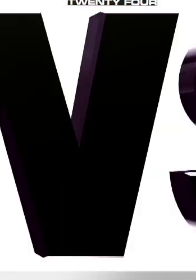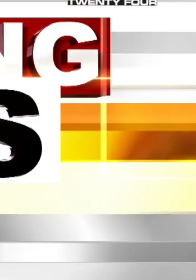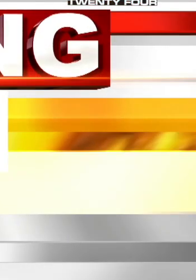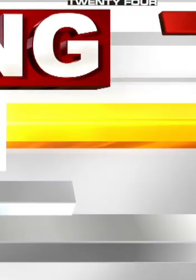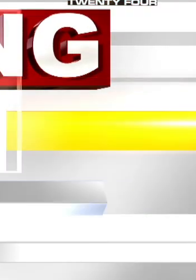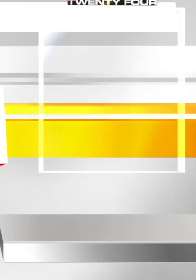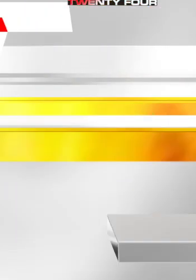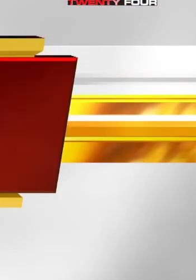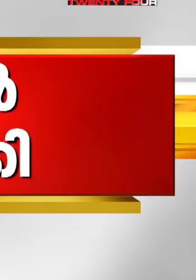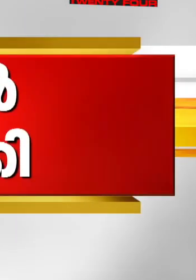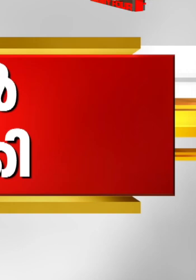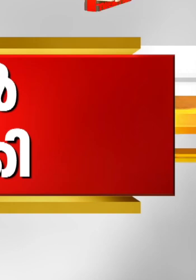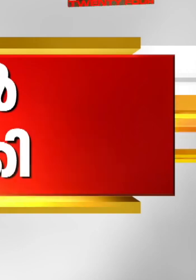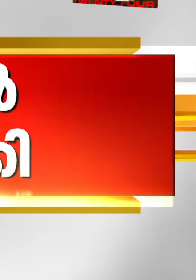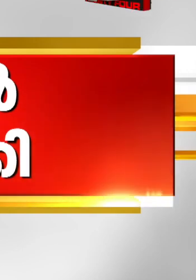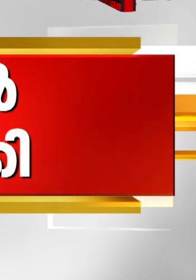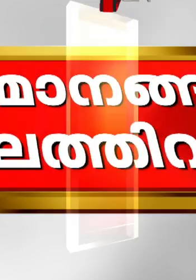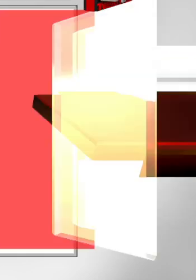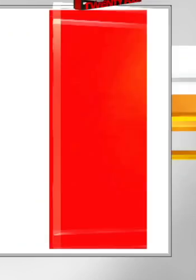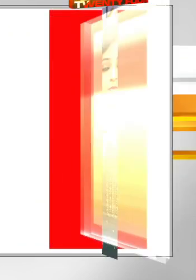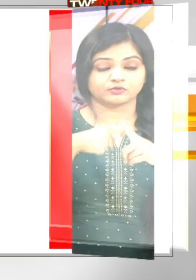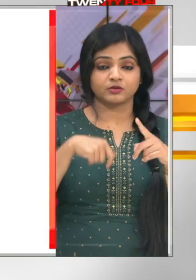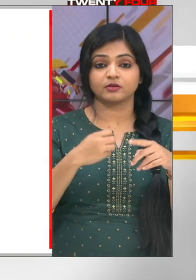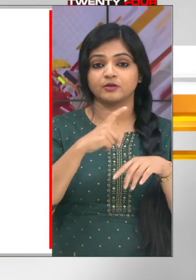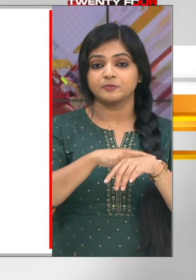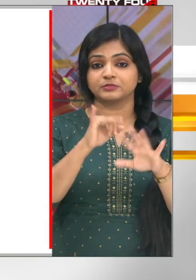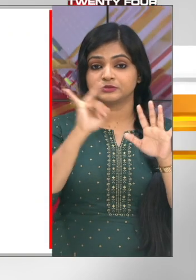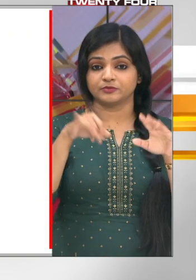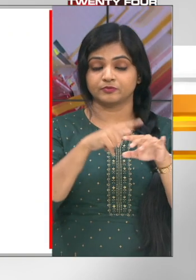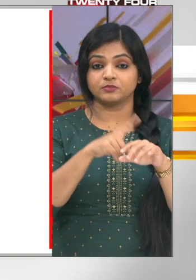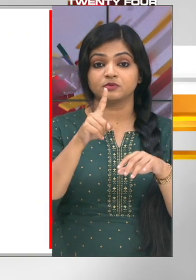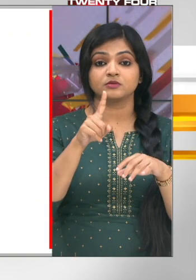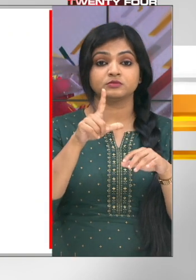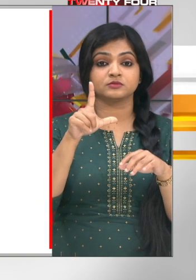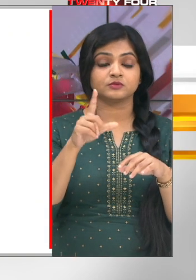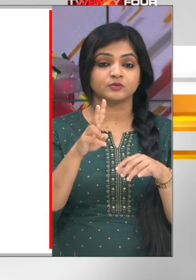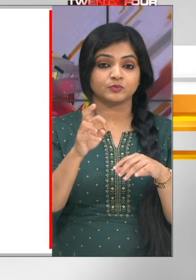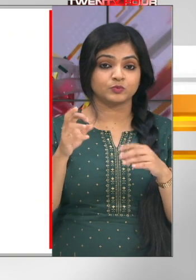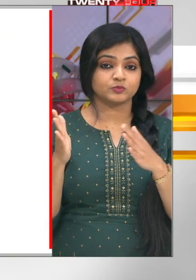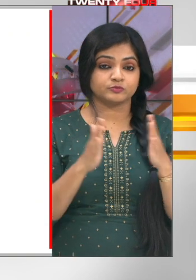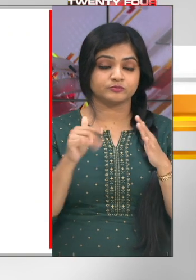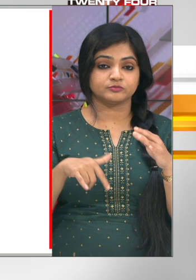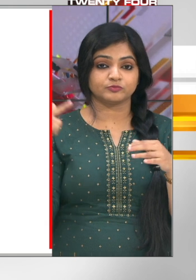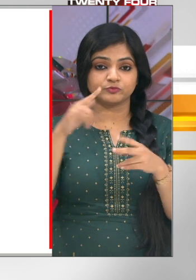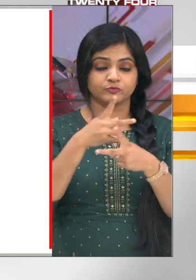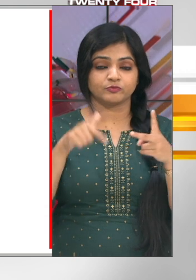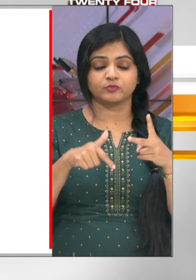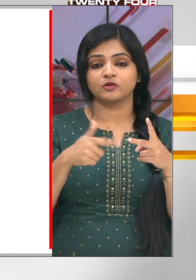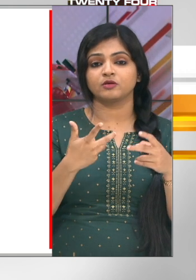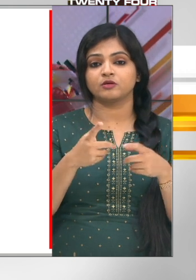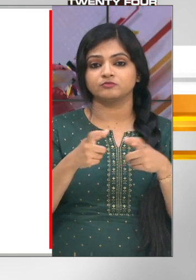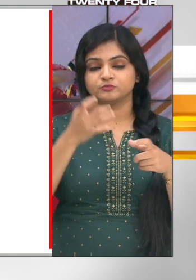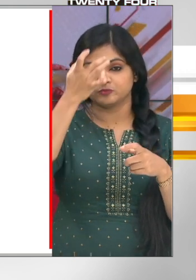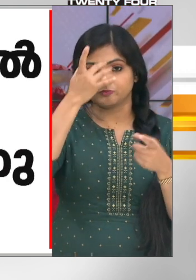അതായത് ന്യൂയോർക്ക് സമയം 7 മണിയോടുകൂടി, ഏകദേശം 1200 പരം വിമാനങ്ങളെയാണ് ഇത് സാരമായി ബാധിച്ചിരിക്കുന്നത്. ഈ എണ്ണം